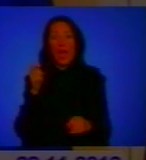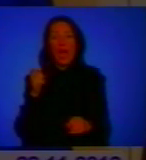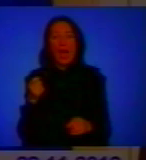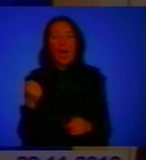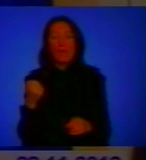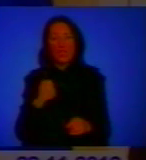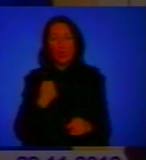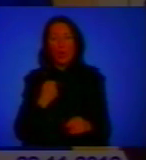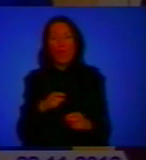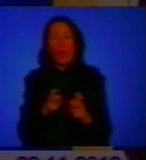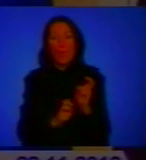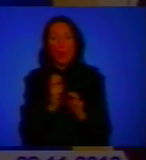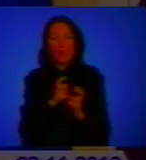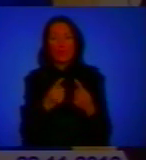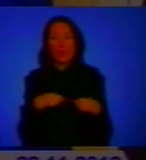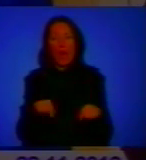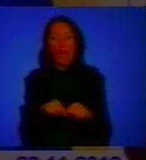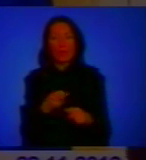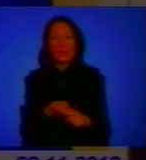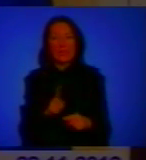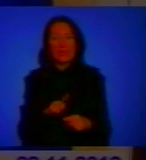військово-промислова галузь, це